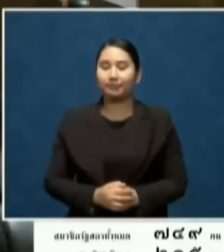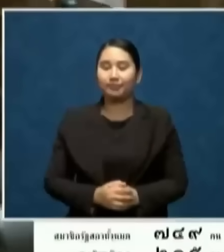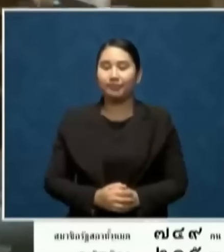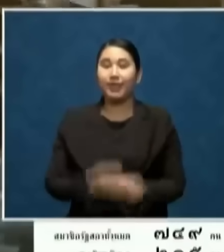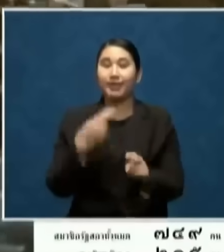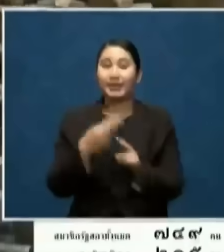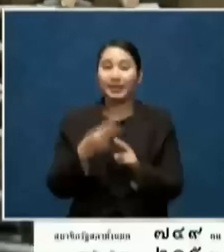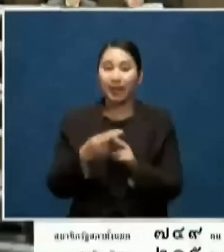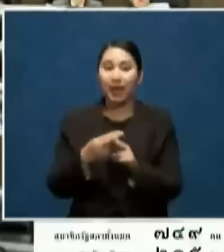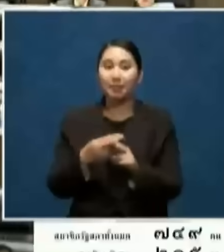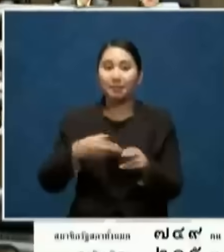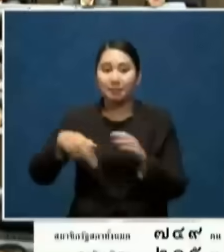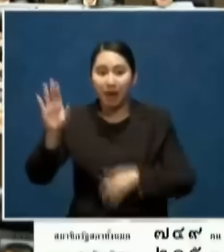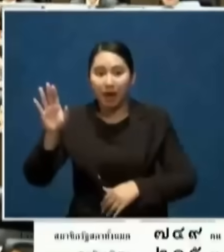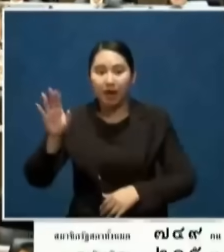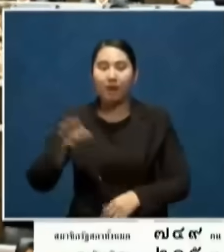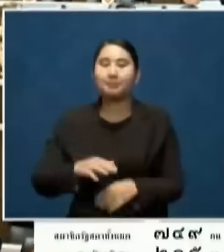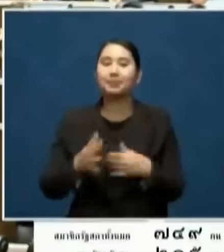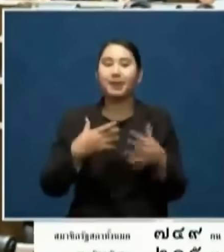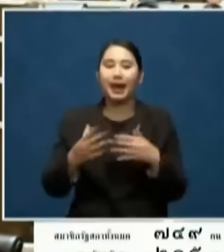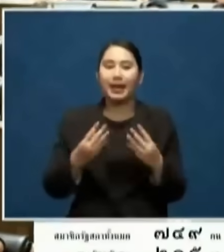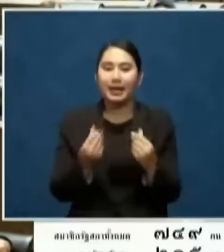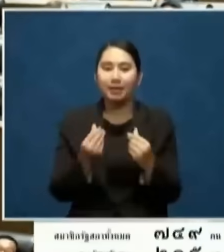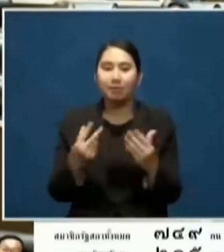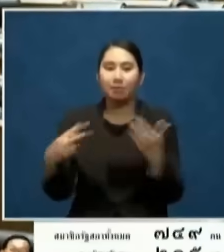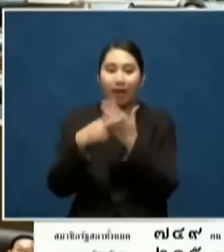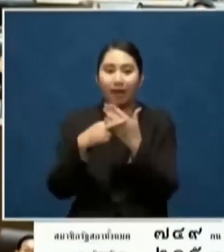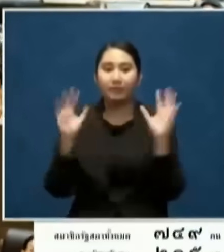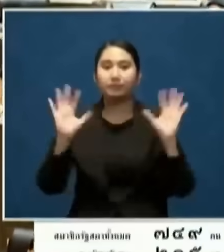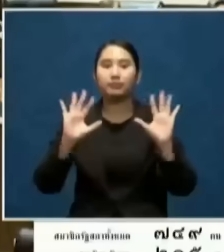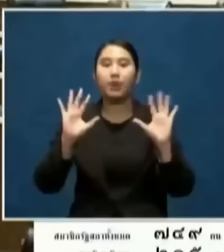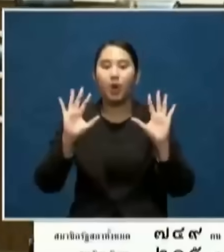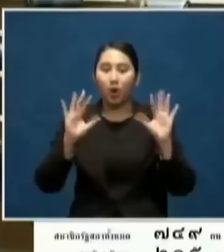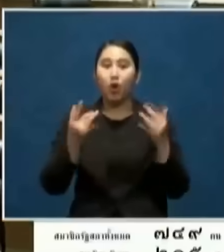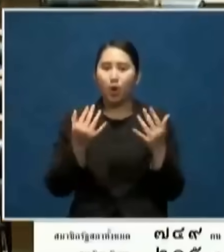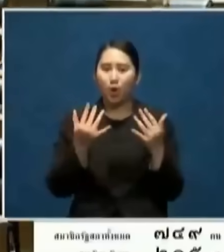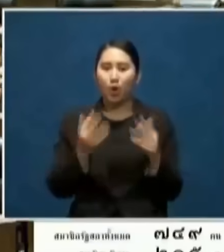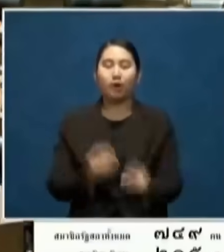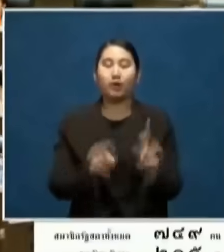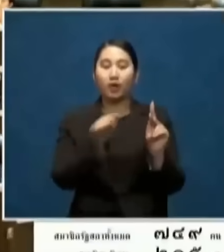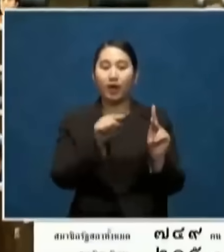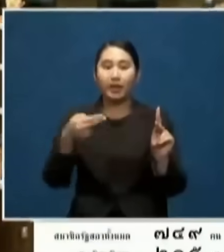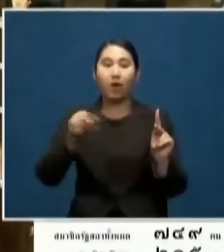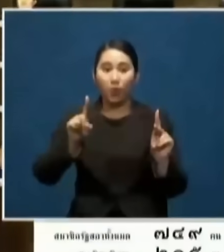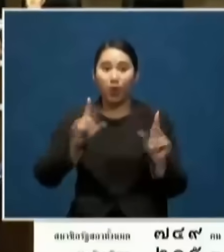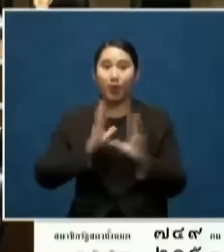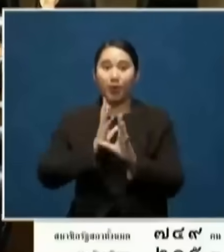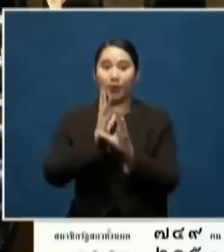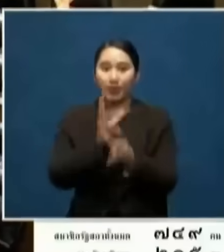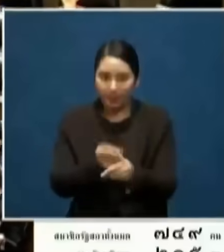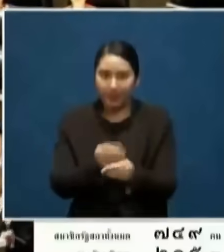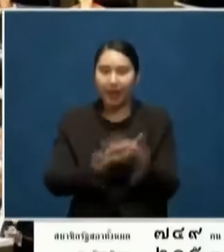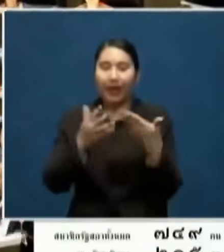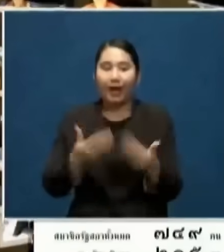ประชุมแล้วก็เดินทางกลับบ้านทันทีไม่มีการให้สัมภาษณ์สื่อใดๆนะคะพยายามเลี่ยงสื่อไปในส่วนของสว.